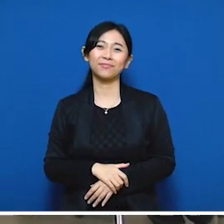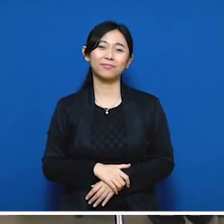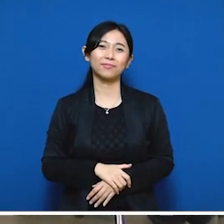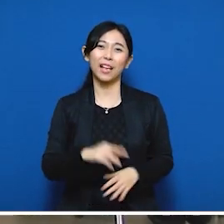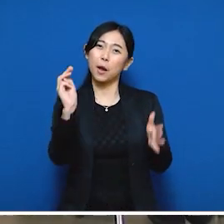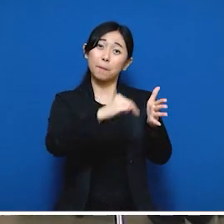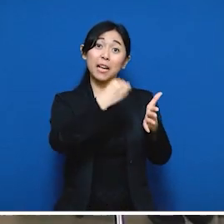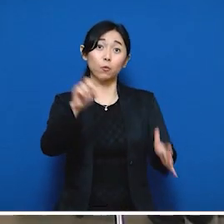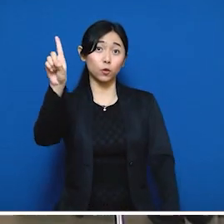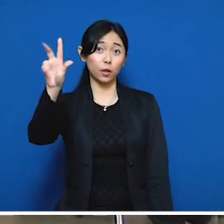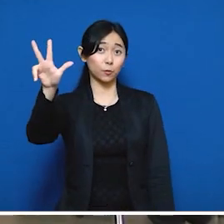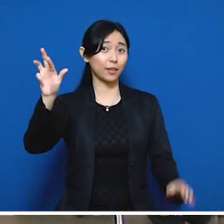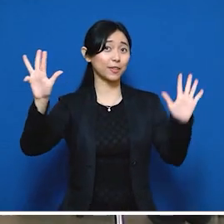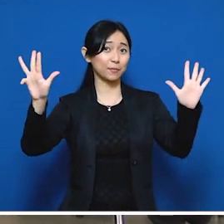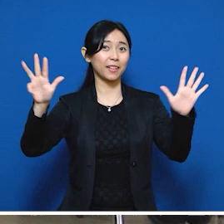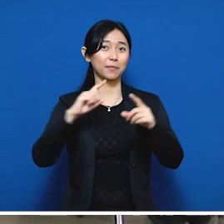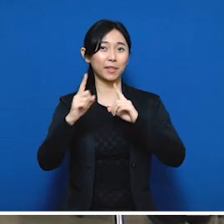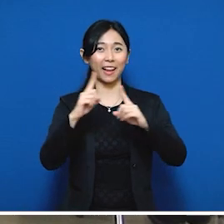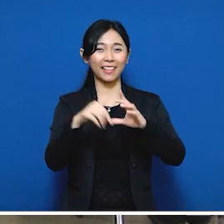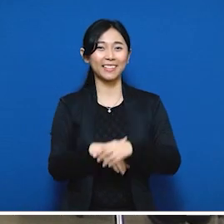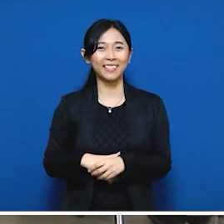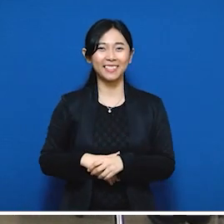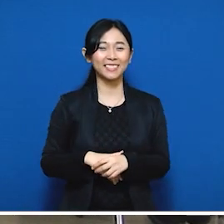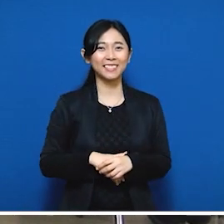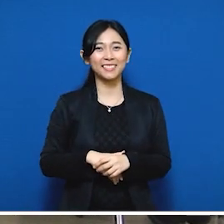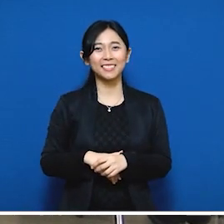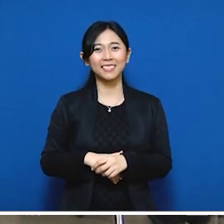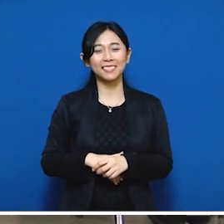Pemazmur 139 mengatakan,